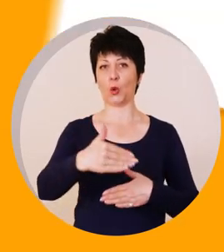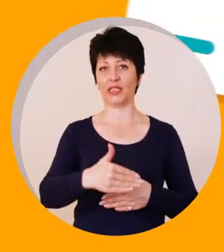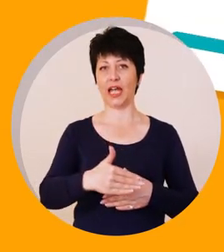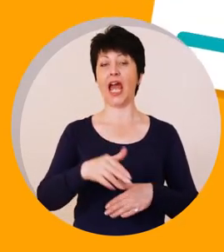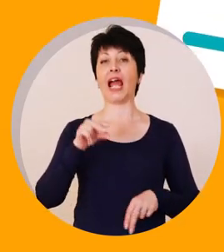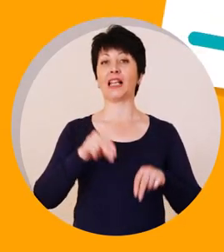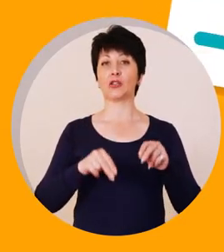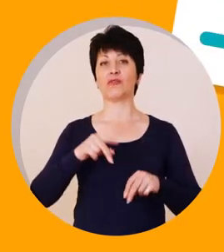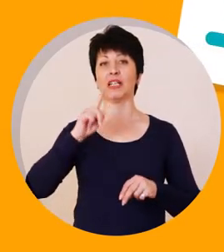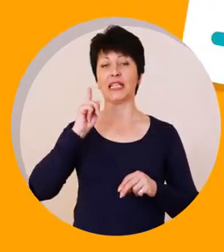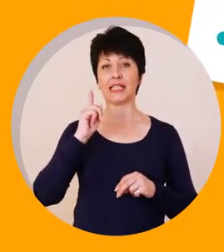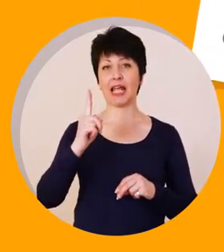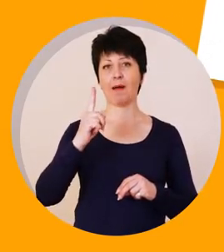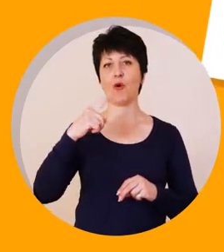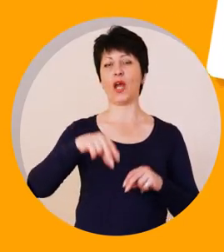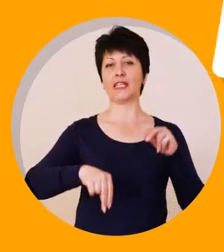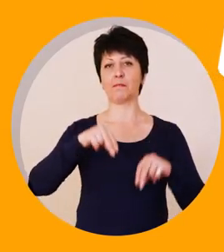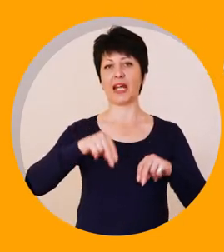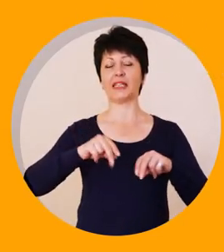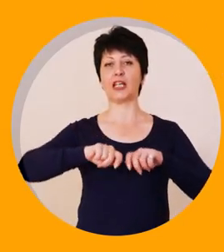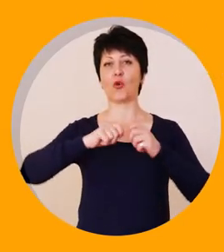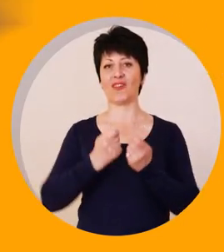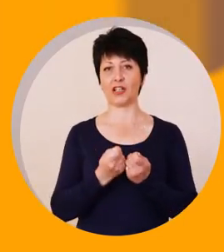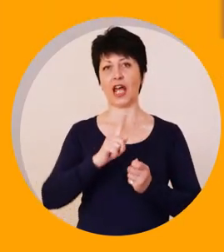комисия, пропусналите срока подават заявление до